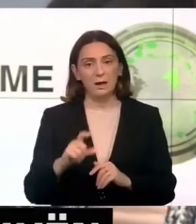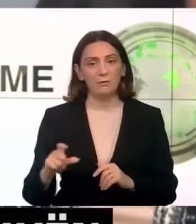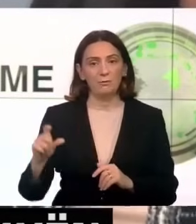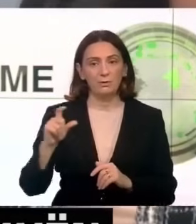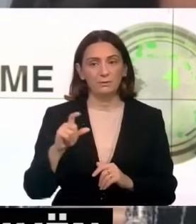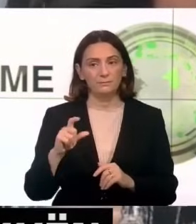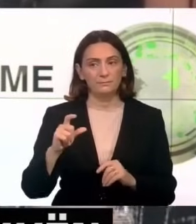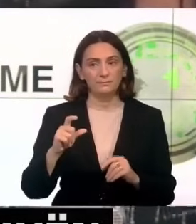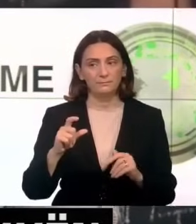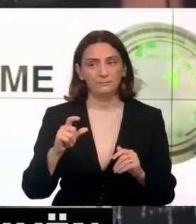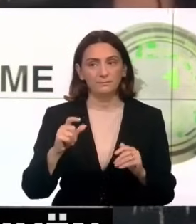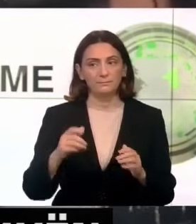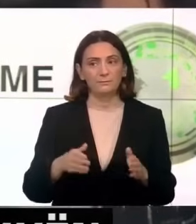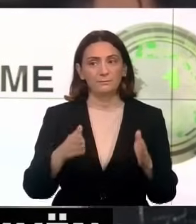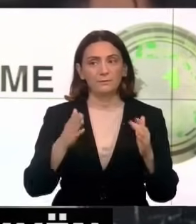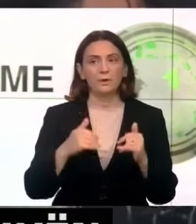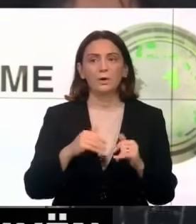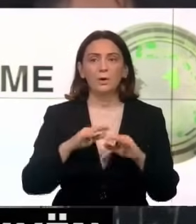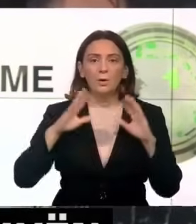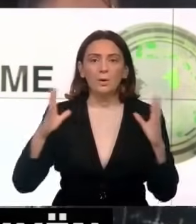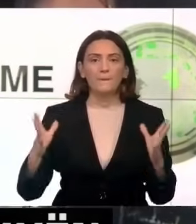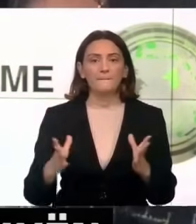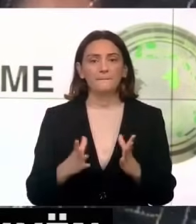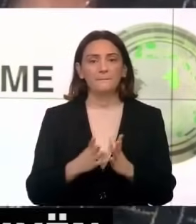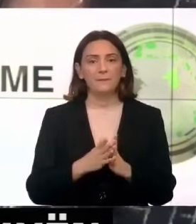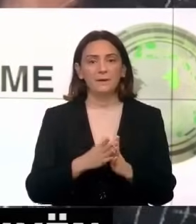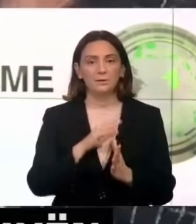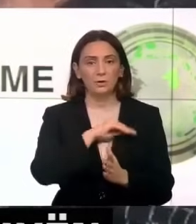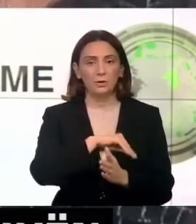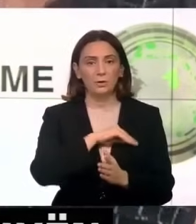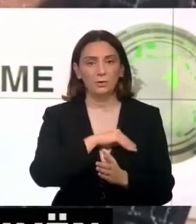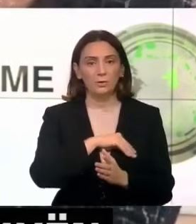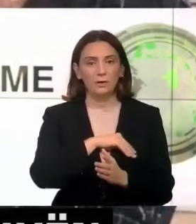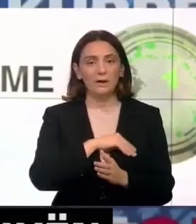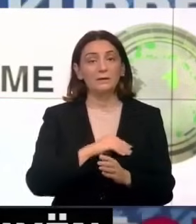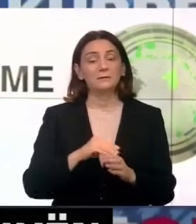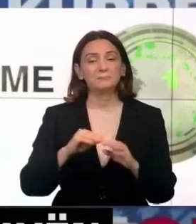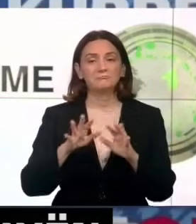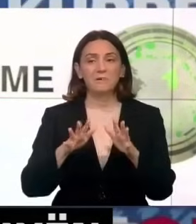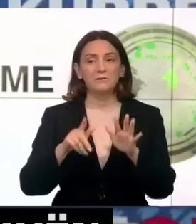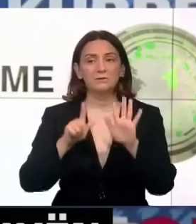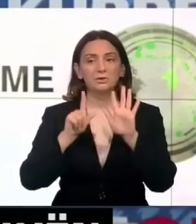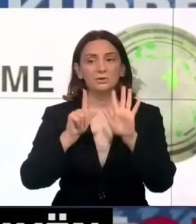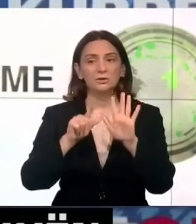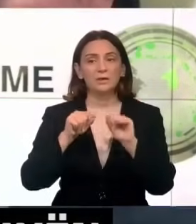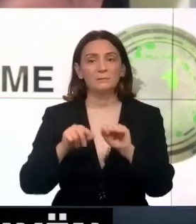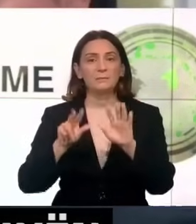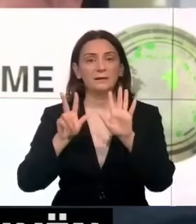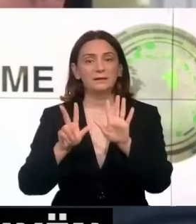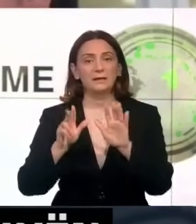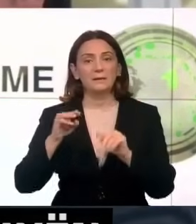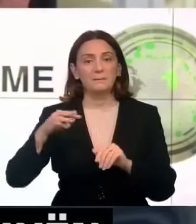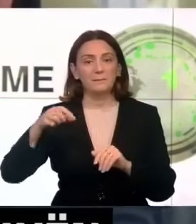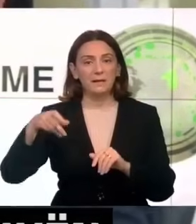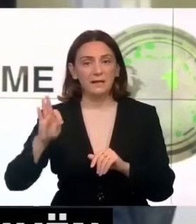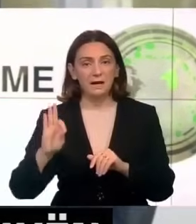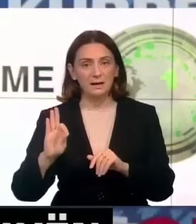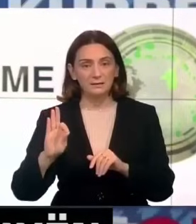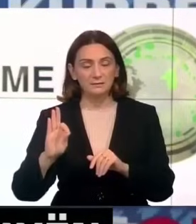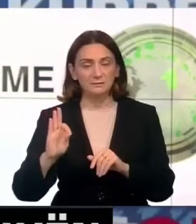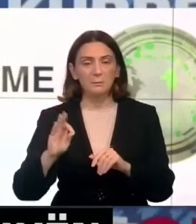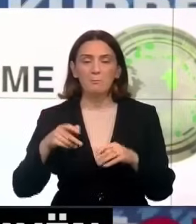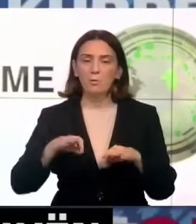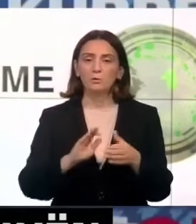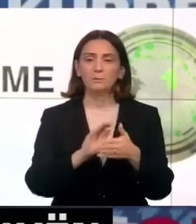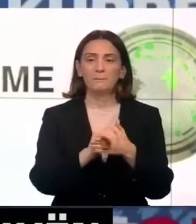rreth 800 milion euro, pra 7.2 miliard euro. Te projnë në buxhet, ju garantoj ju, edhe për të